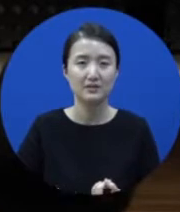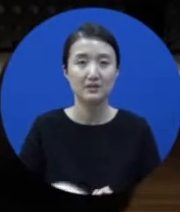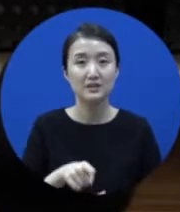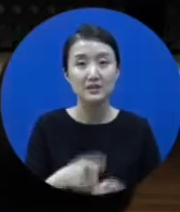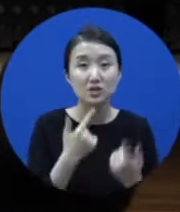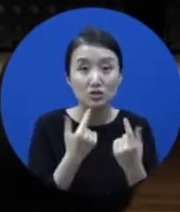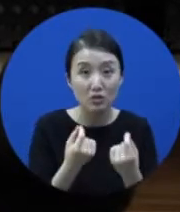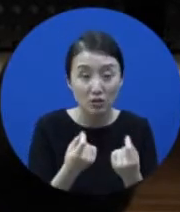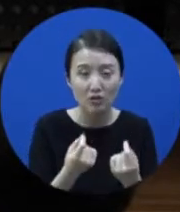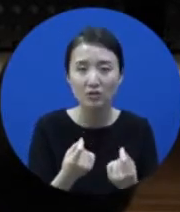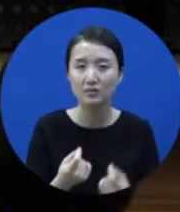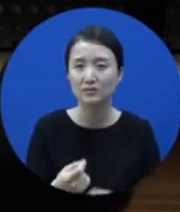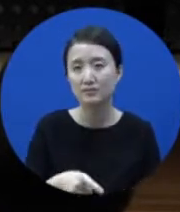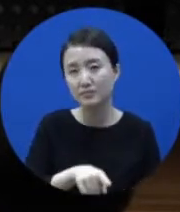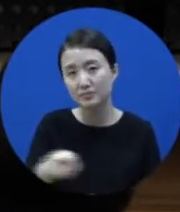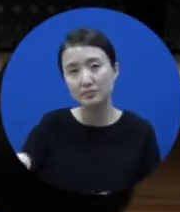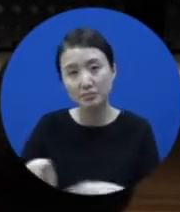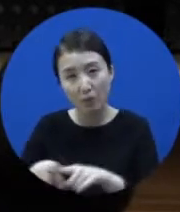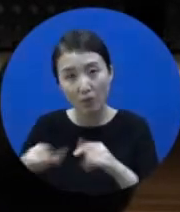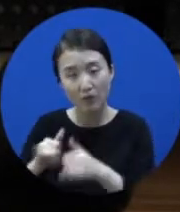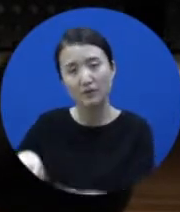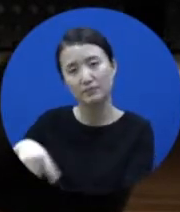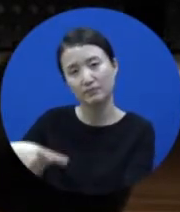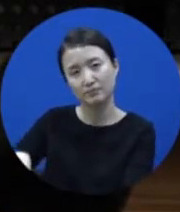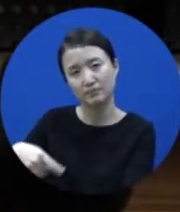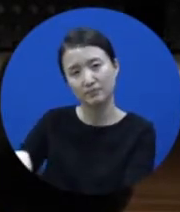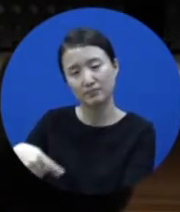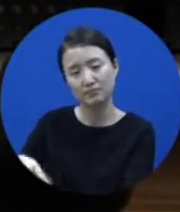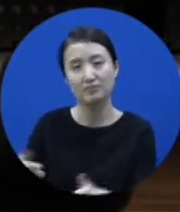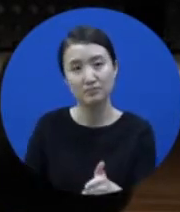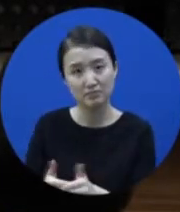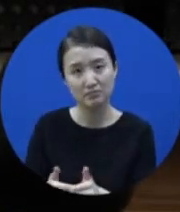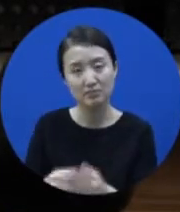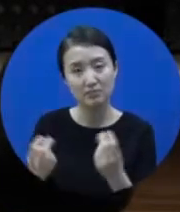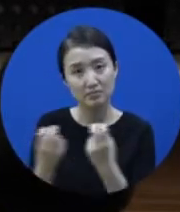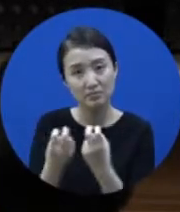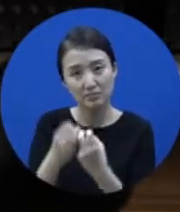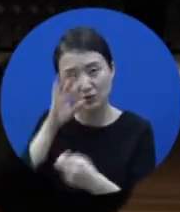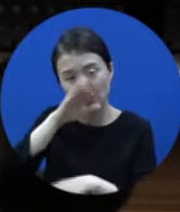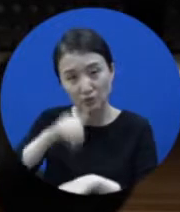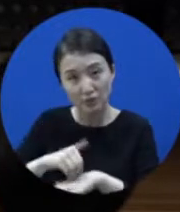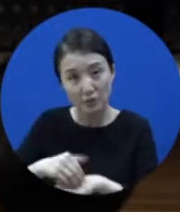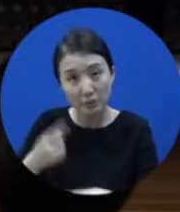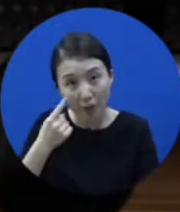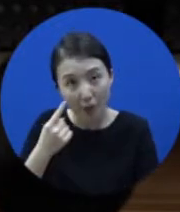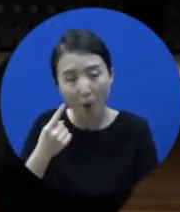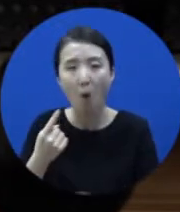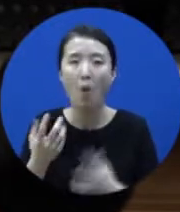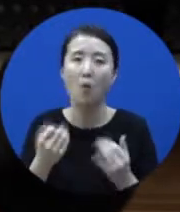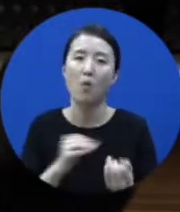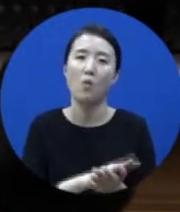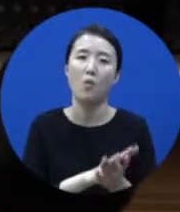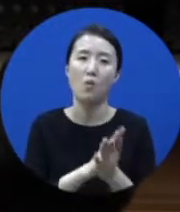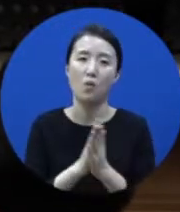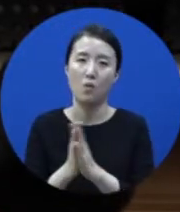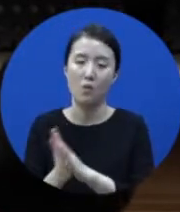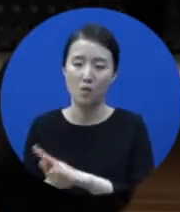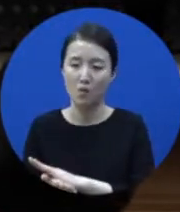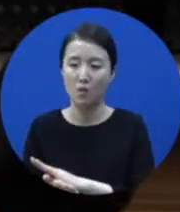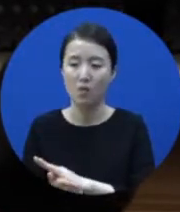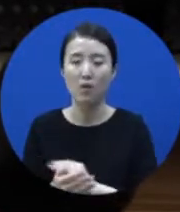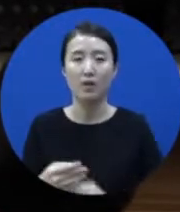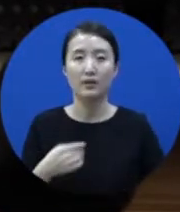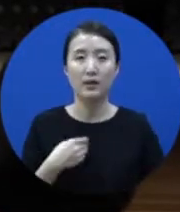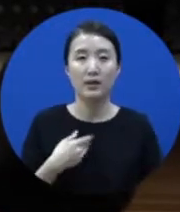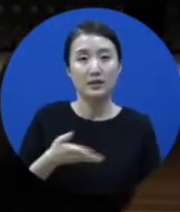시켰습니다. 당신의 목소리를 들으면서 말씀해 보세요. 했더니요. 첫 번째로 좋아지는 게 말의 내용을 들으면서 얘기하기